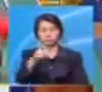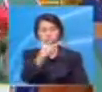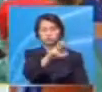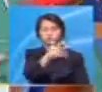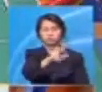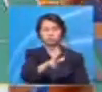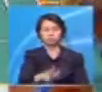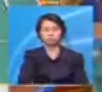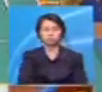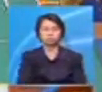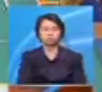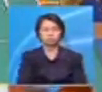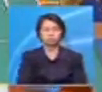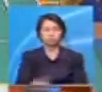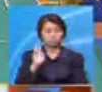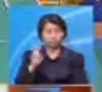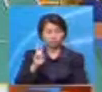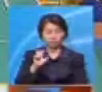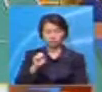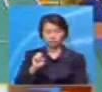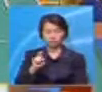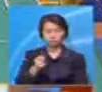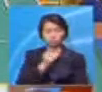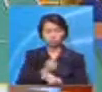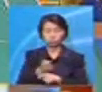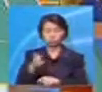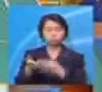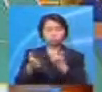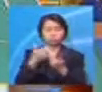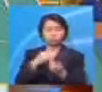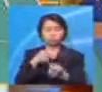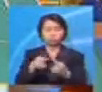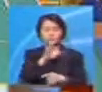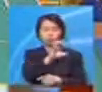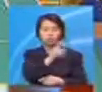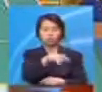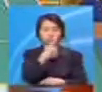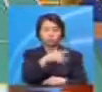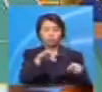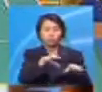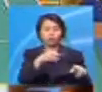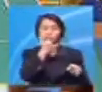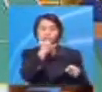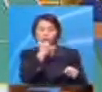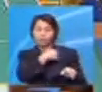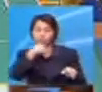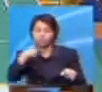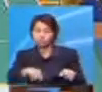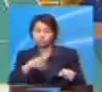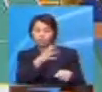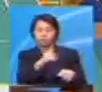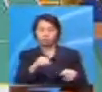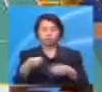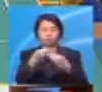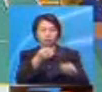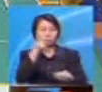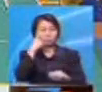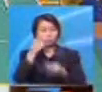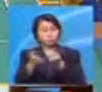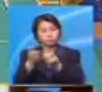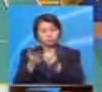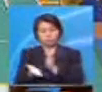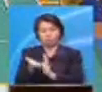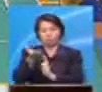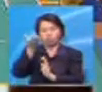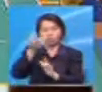2113 di set seterusnya tugas CH lebih mudah apabila chenlong acap kali melakukan kesilapan sekaligus memberikan mata mudah buat